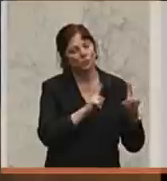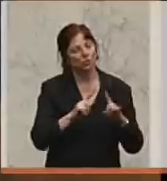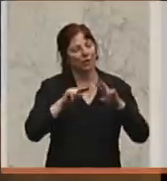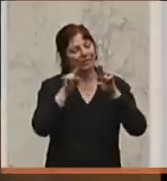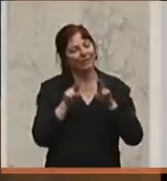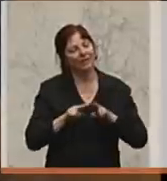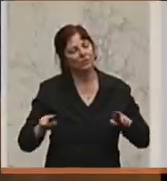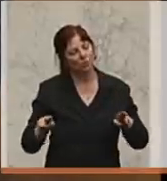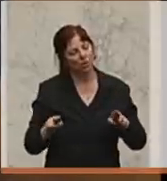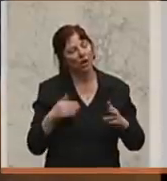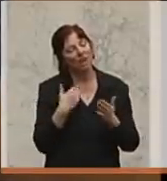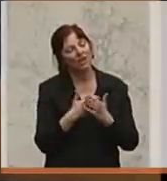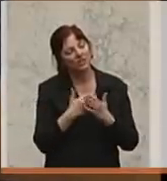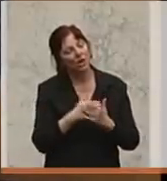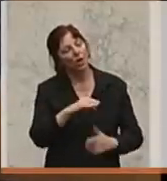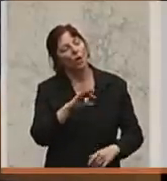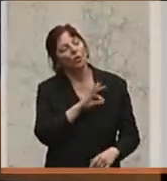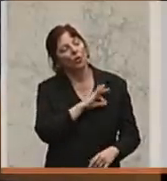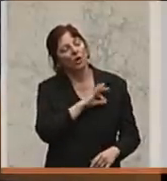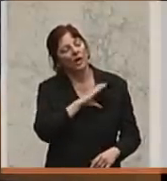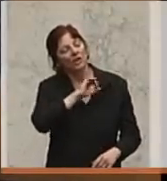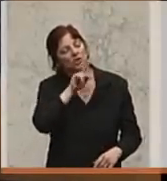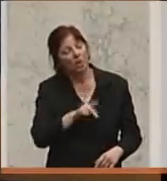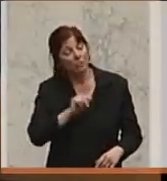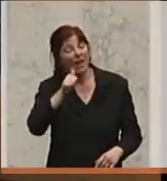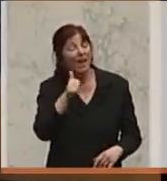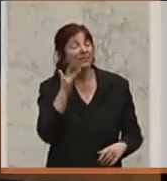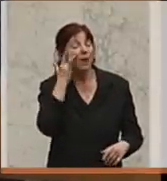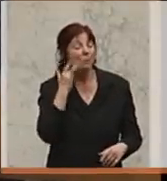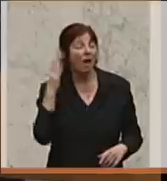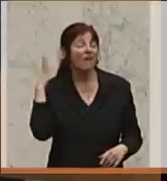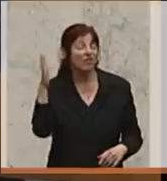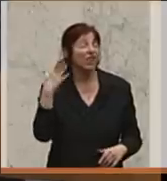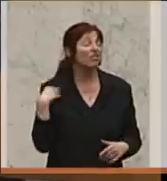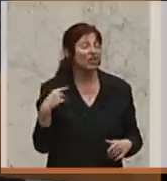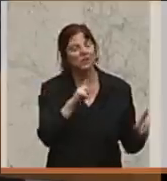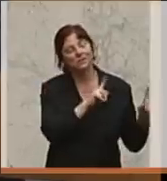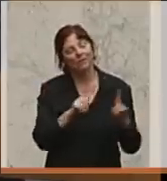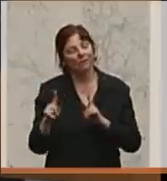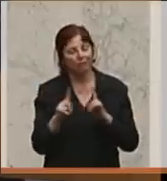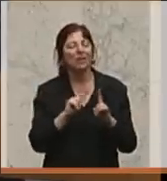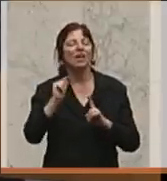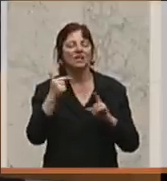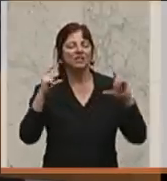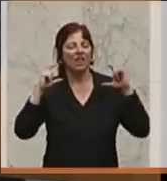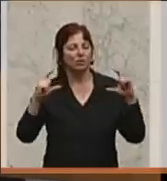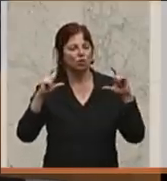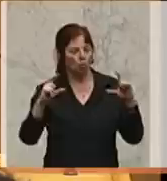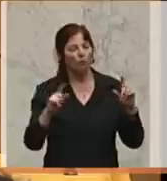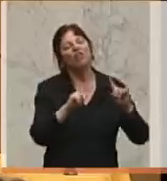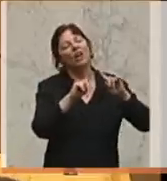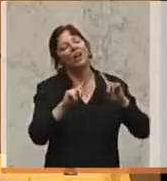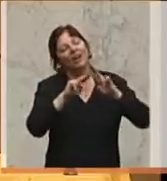Kolleginnen und Kollegen der SPÖ, am 1. Mai am Rathausplatz wieder singen werden? In der zweiten Strophe der Internationale heißt